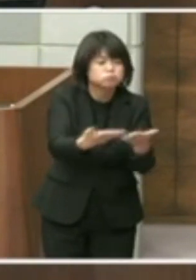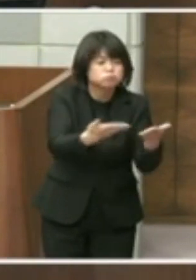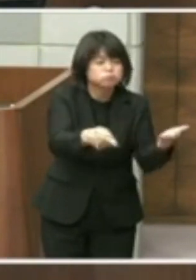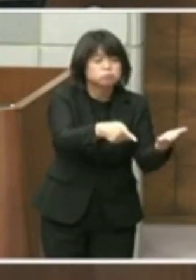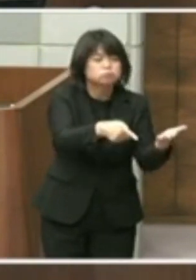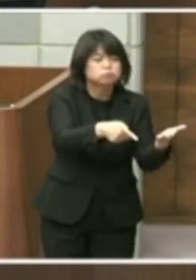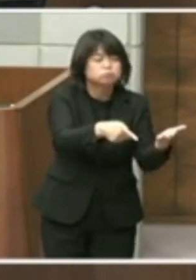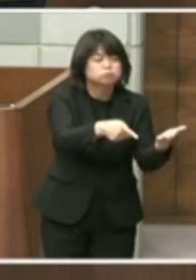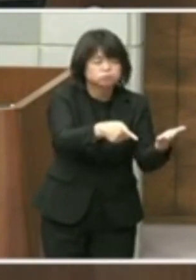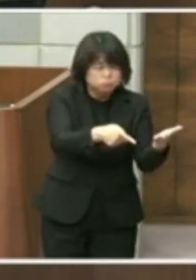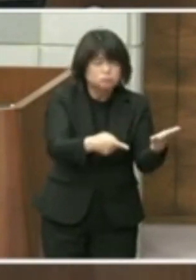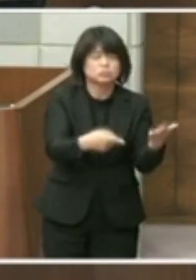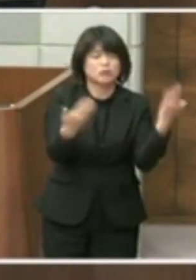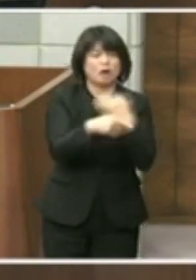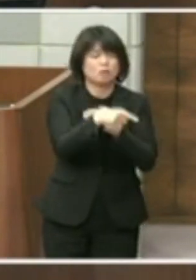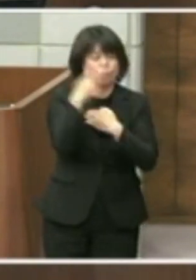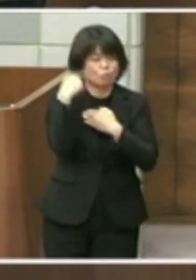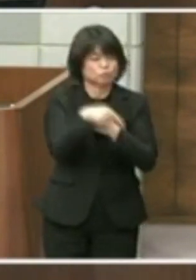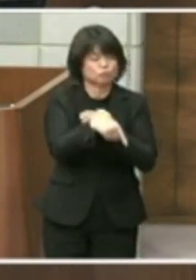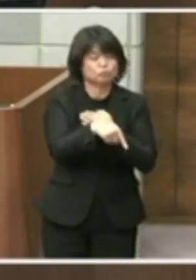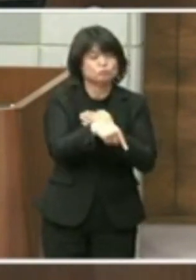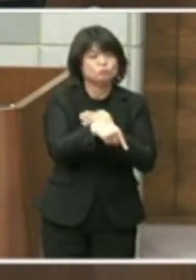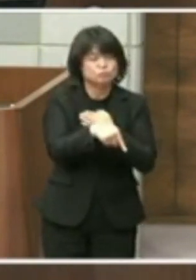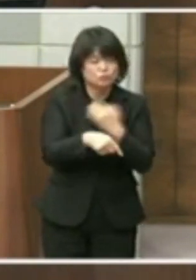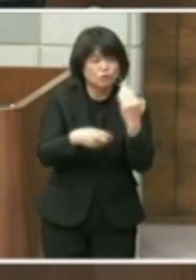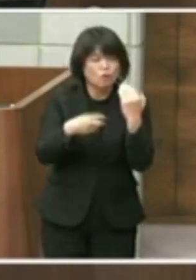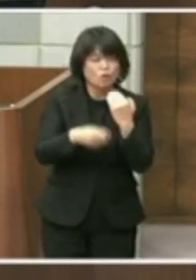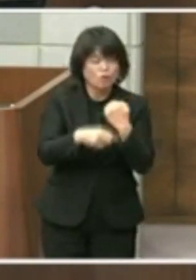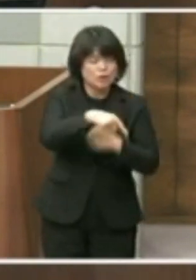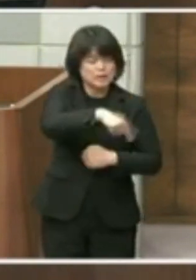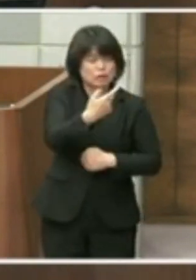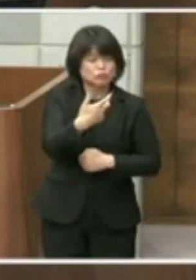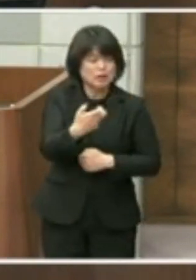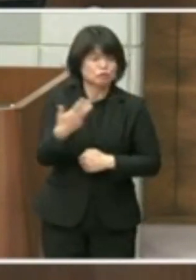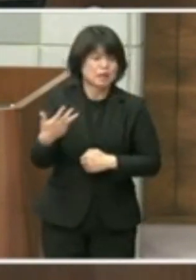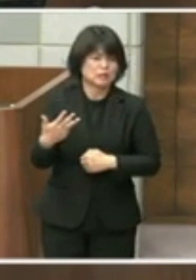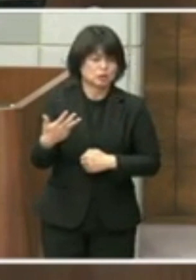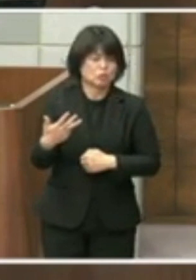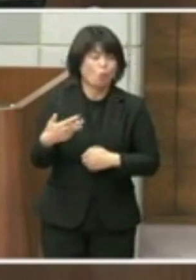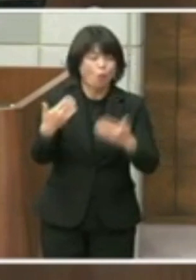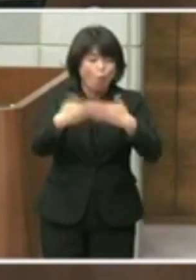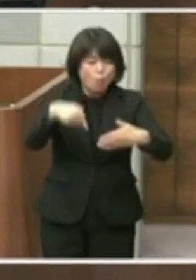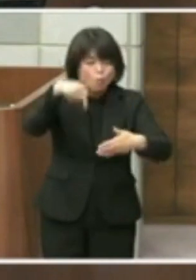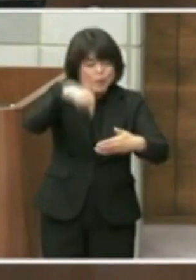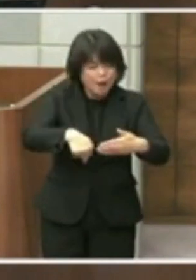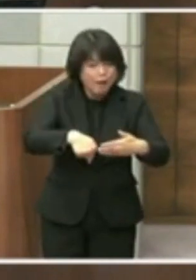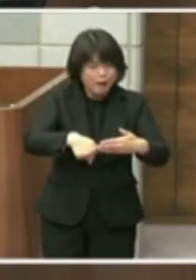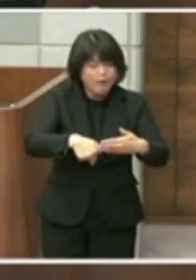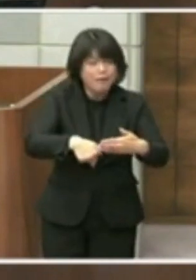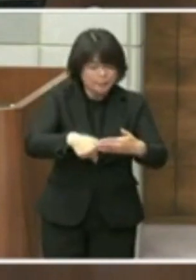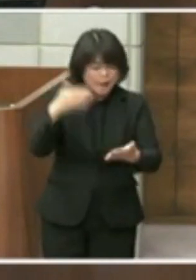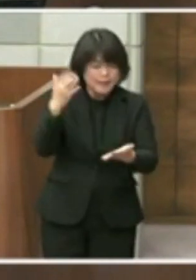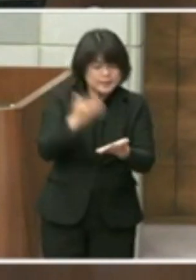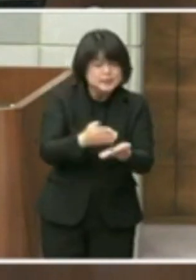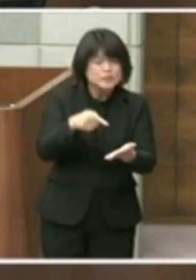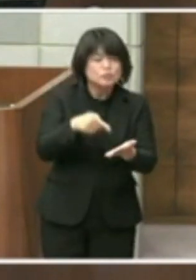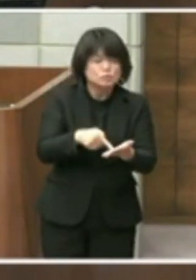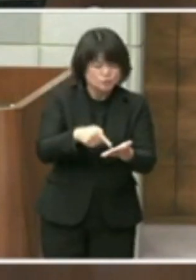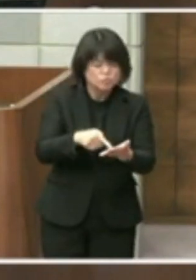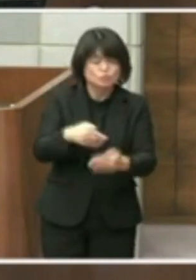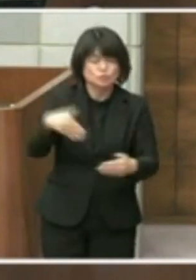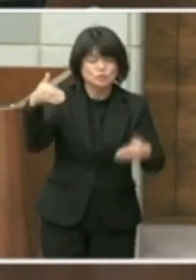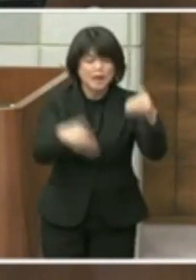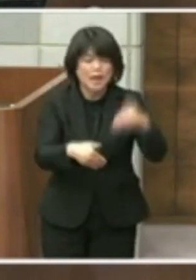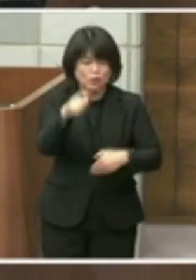判断できるものであり、法第178条が禁止する 選挙人に挨拶する目